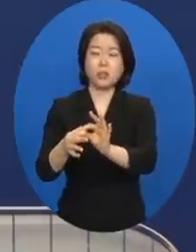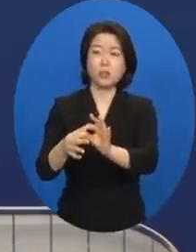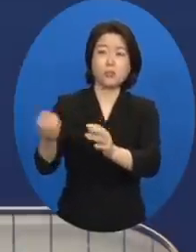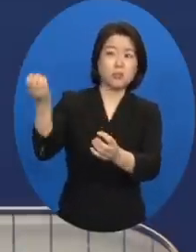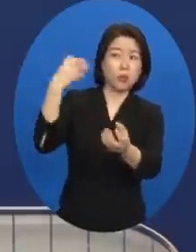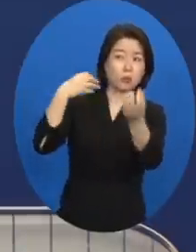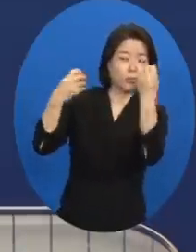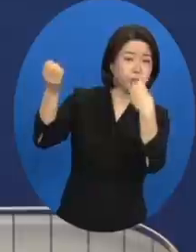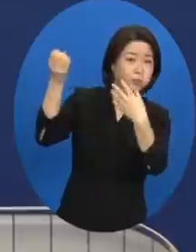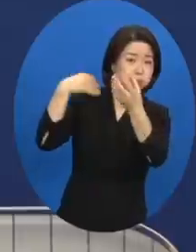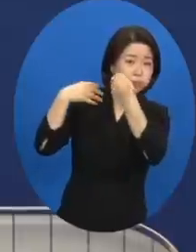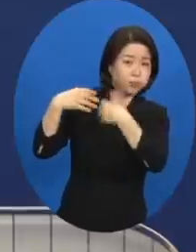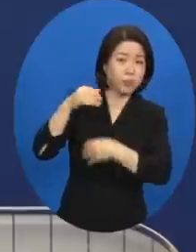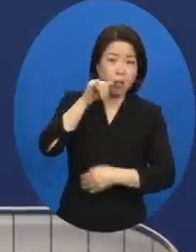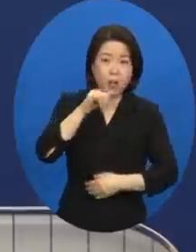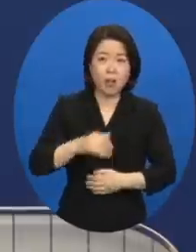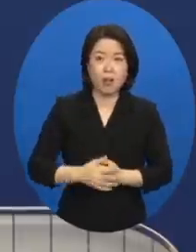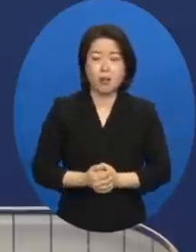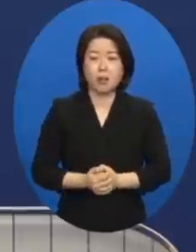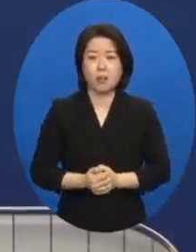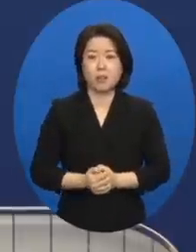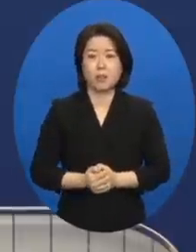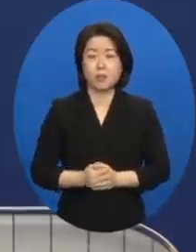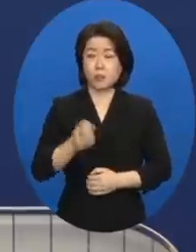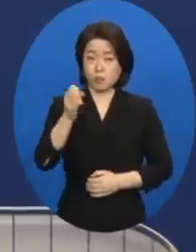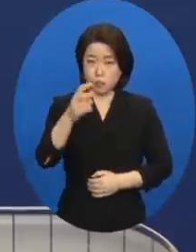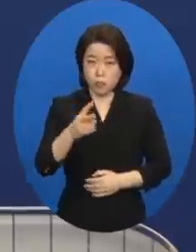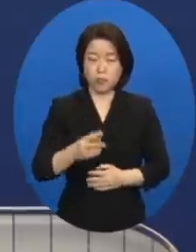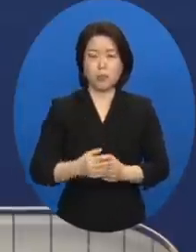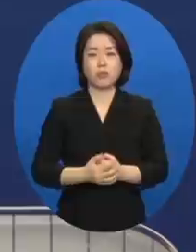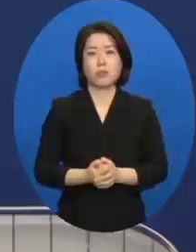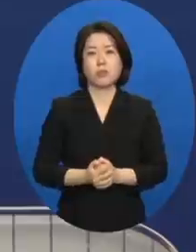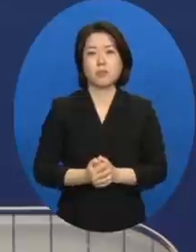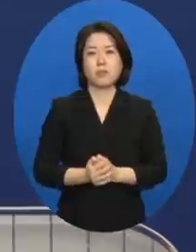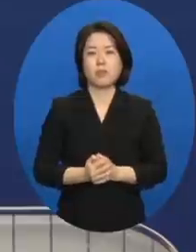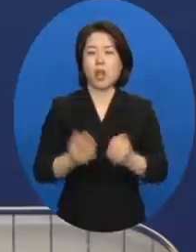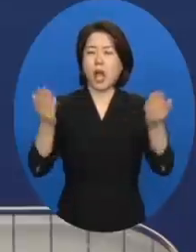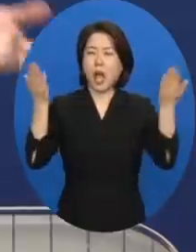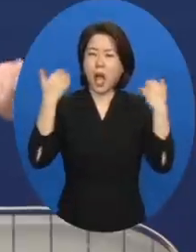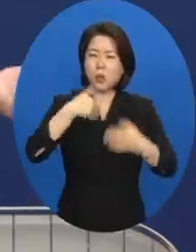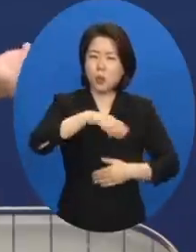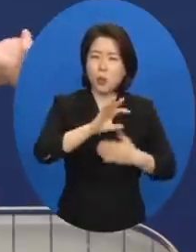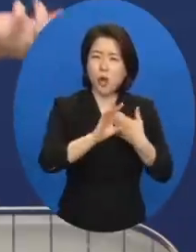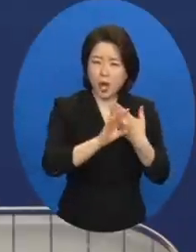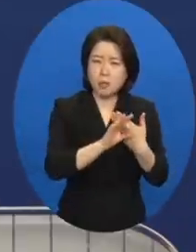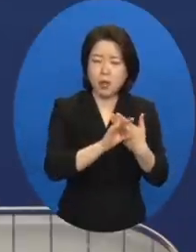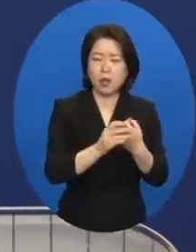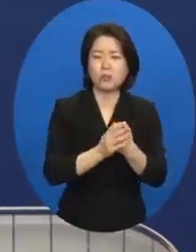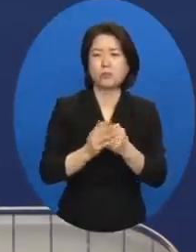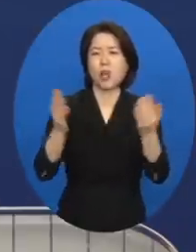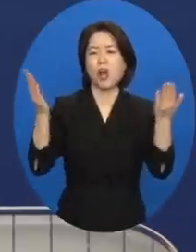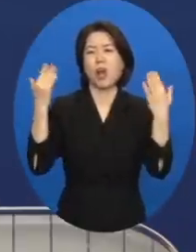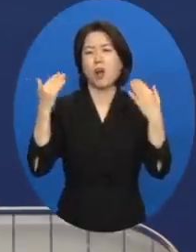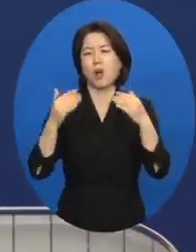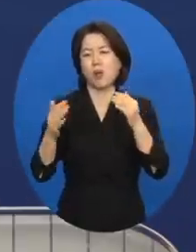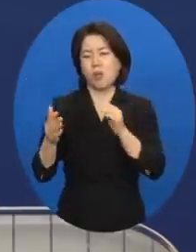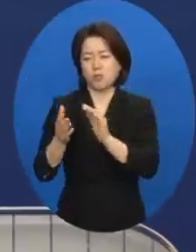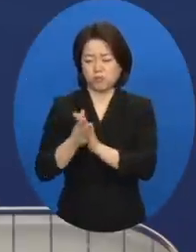이런 소리만 듣고 또 학교 가면 학교